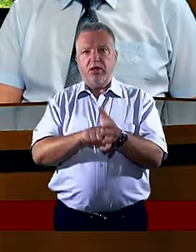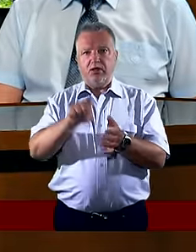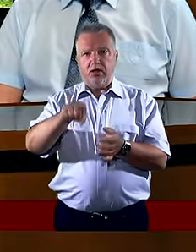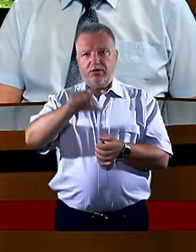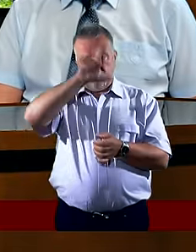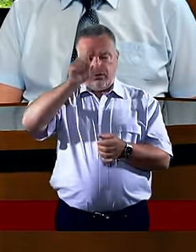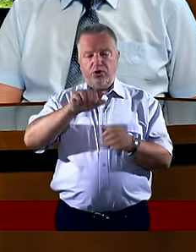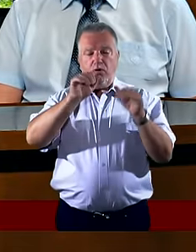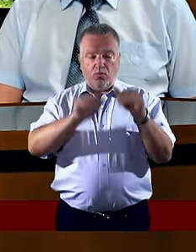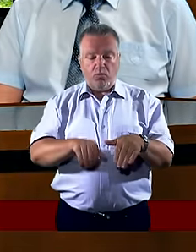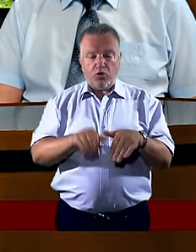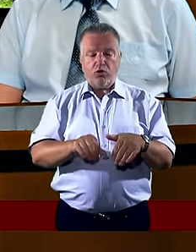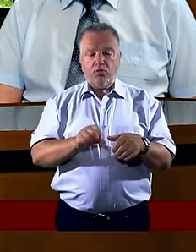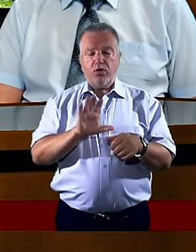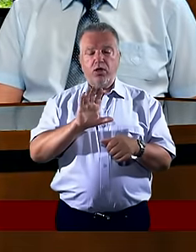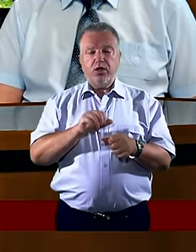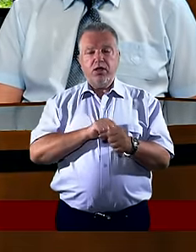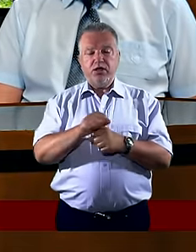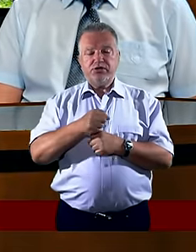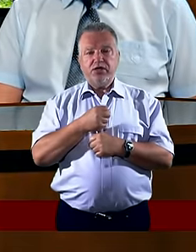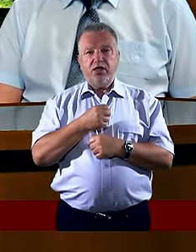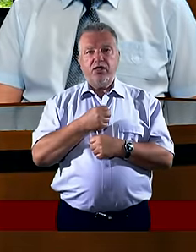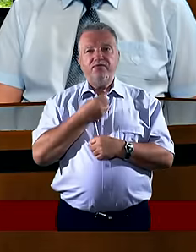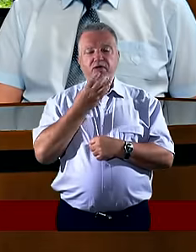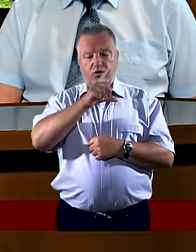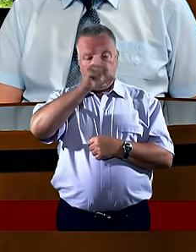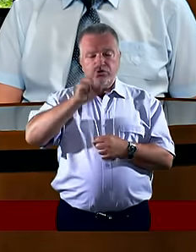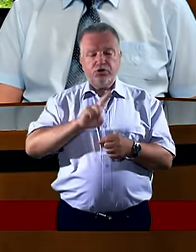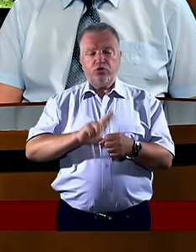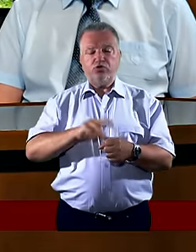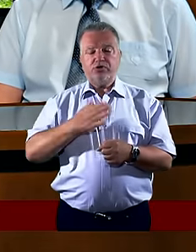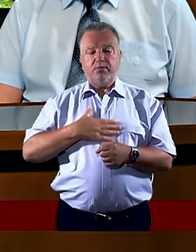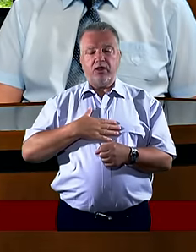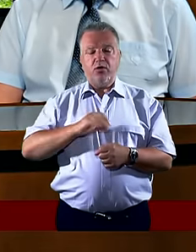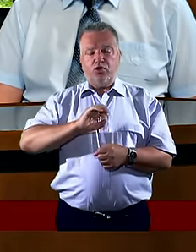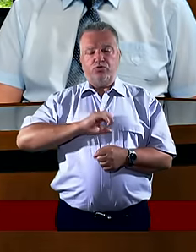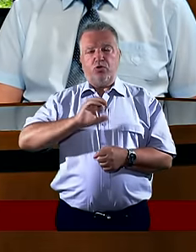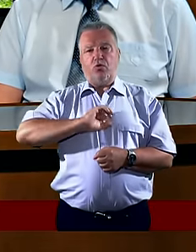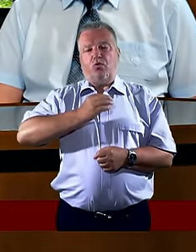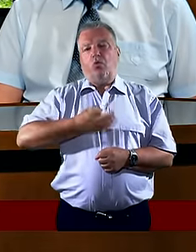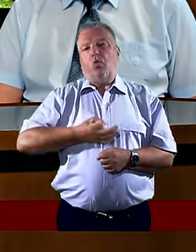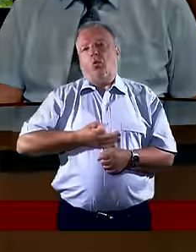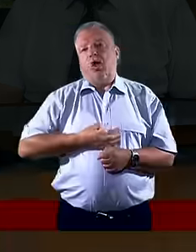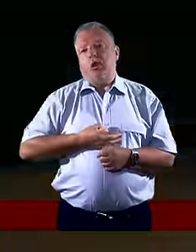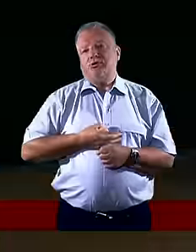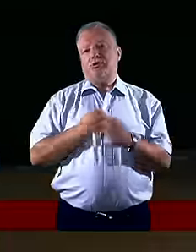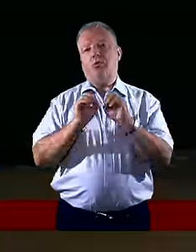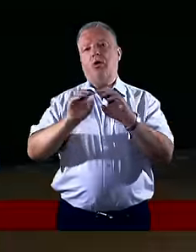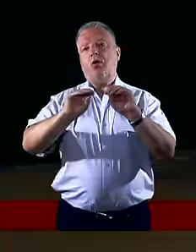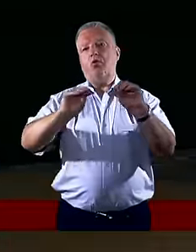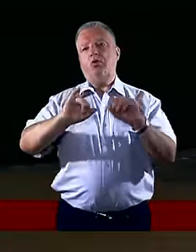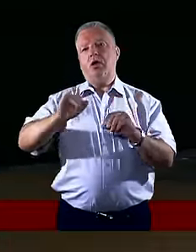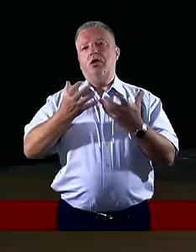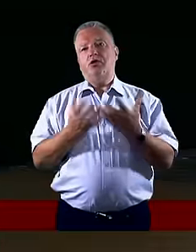że mogą, dlatego że jest bardzo wiele ludzi, którzy mają swoją prywatną ideologię i dla tej prywatnej ideologii